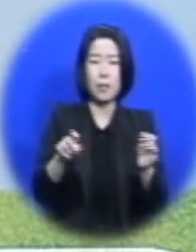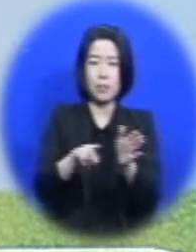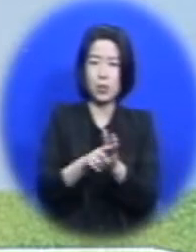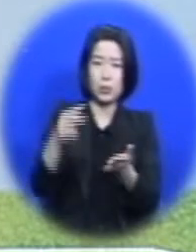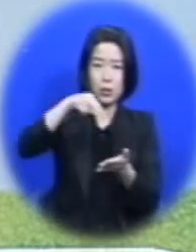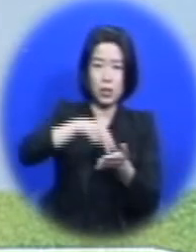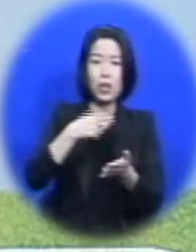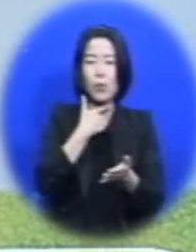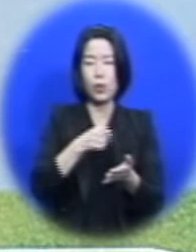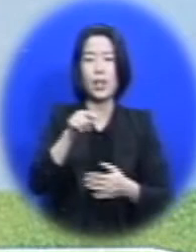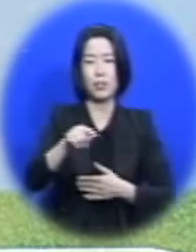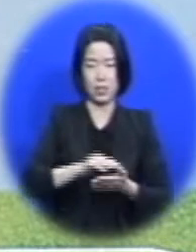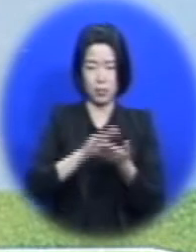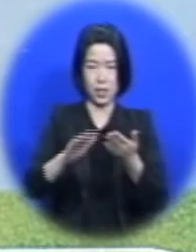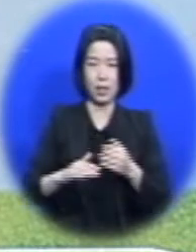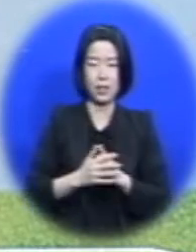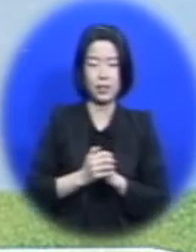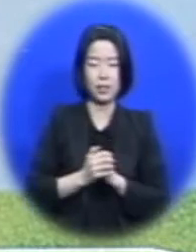서기를 원하는 겁니다